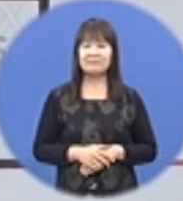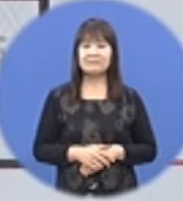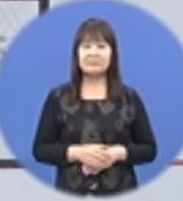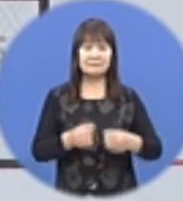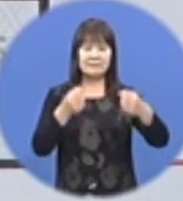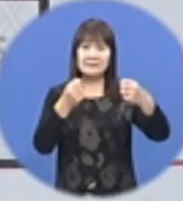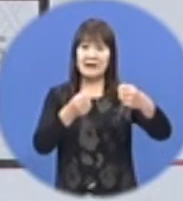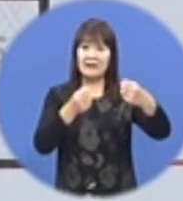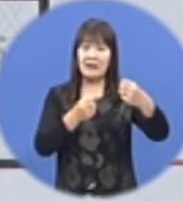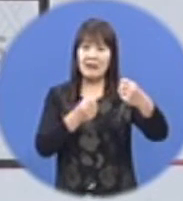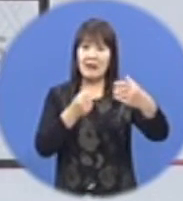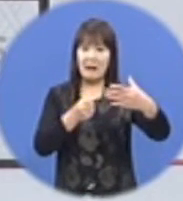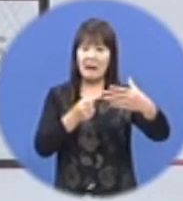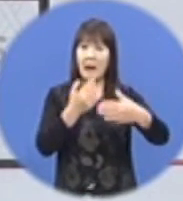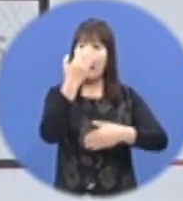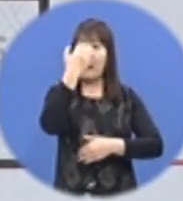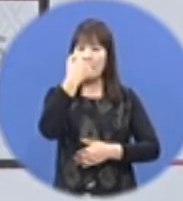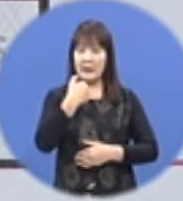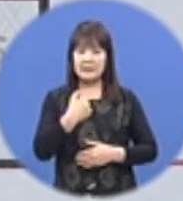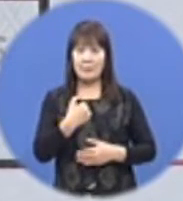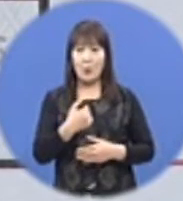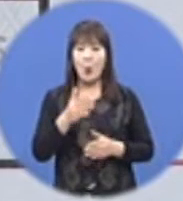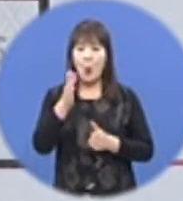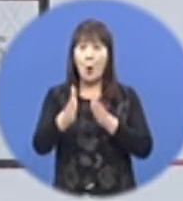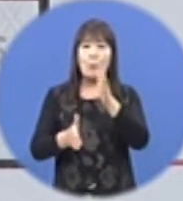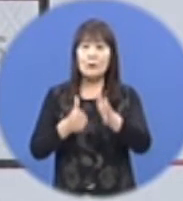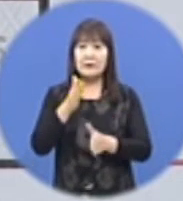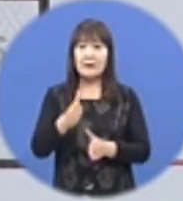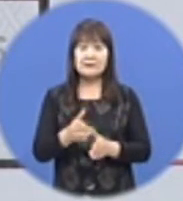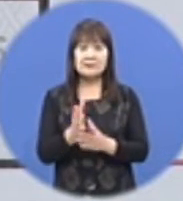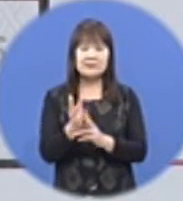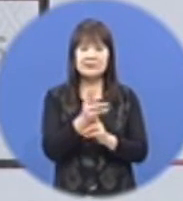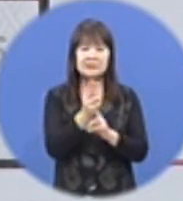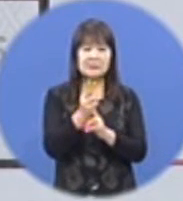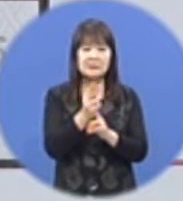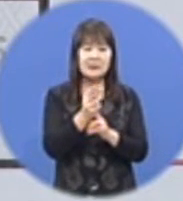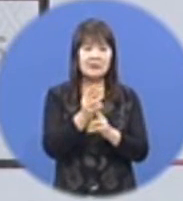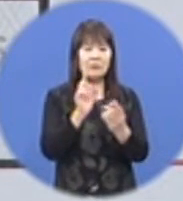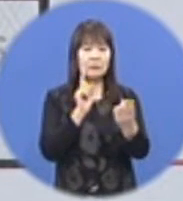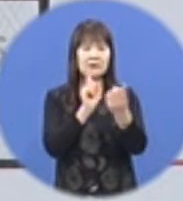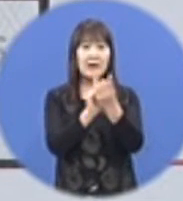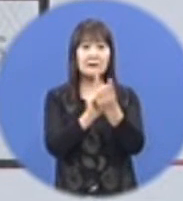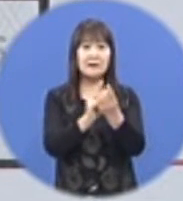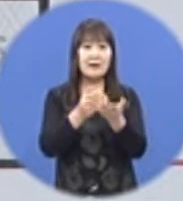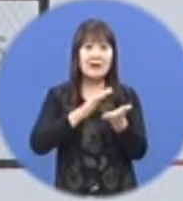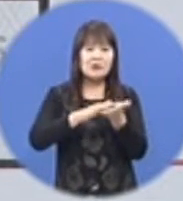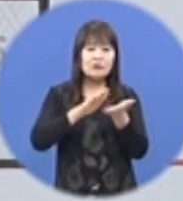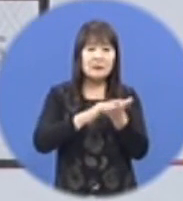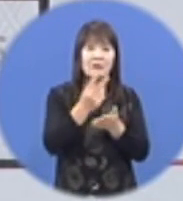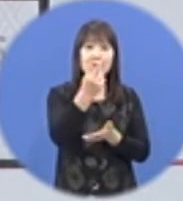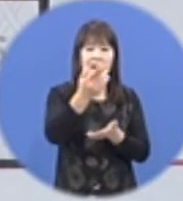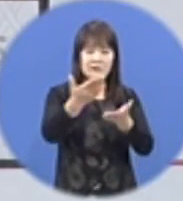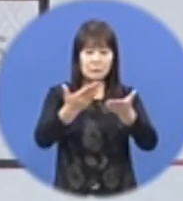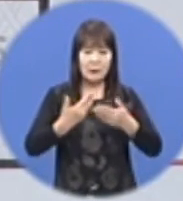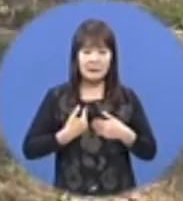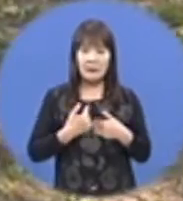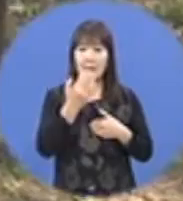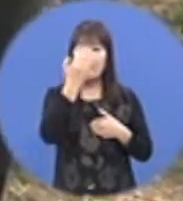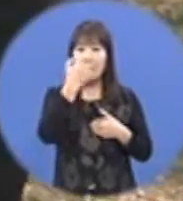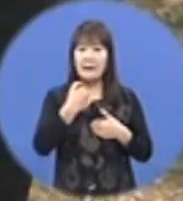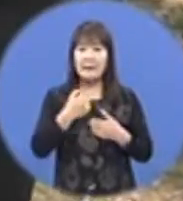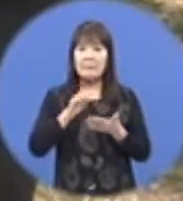じゃんけんで負けてもおもてなし忍者と出会って2色の手裏剣をもらうと負けが帳消しになるんです。